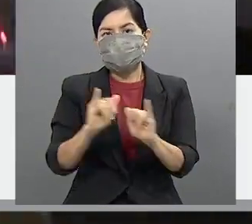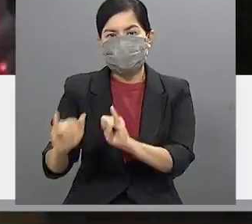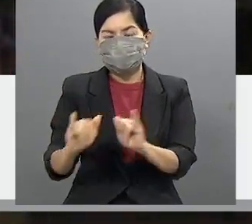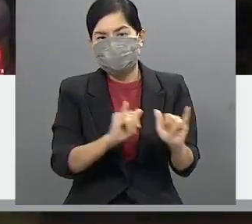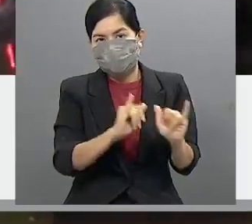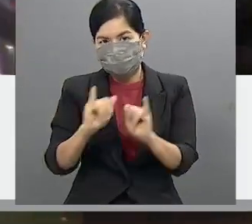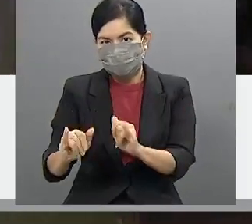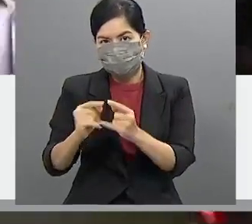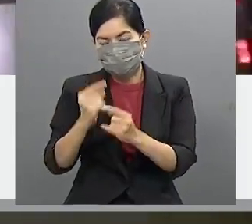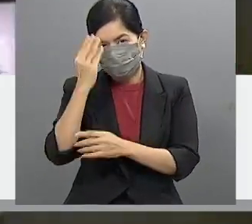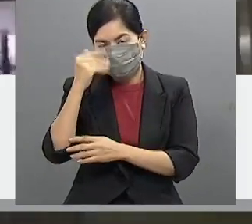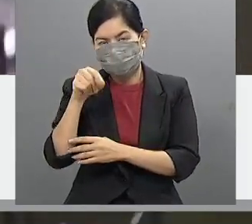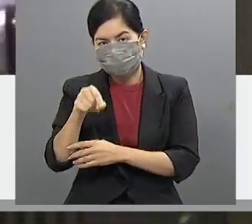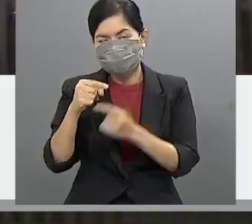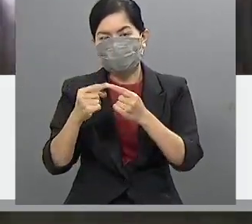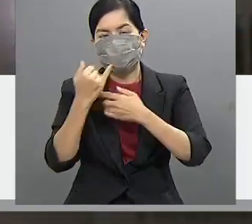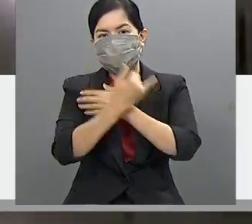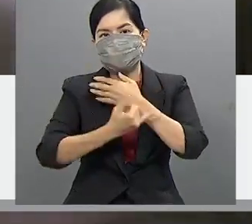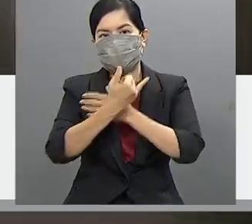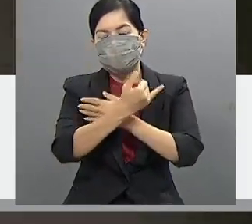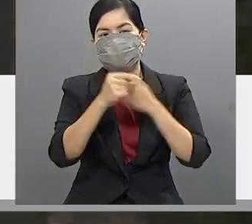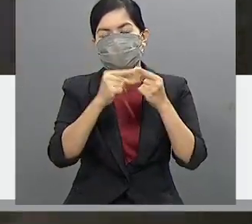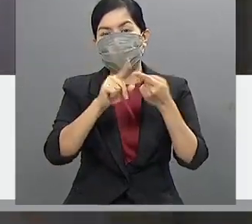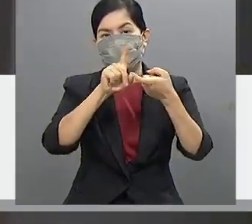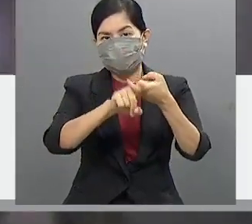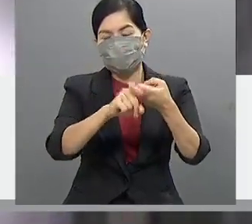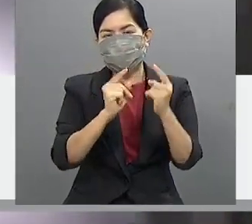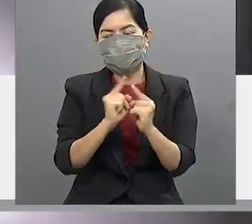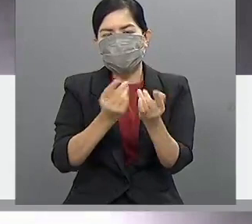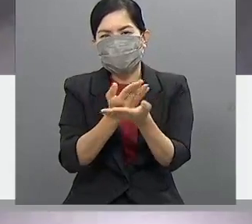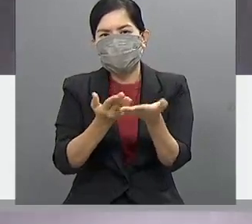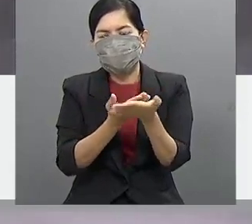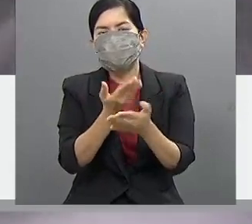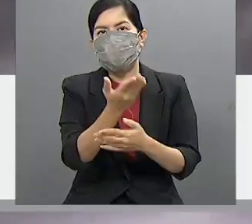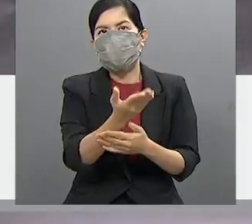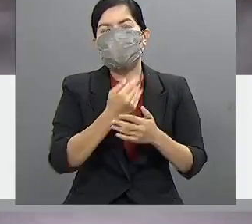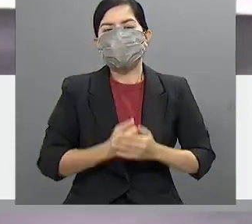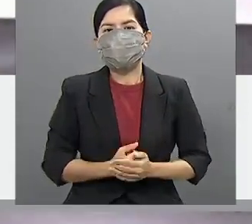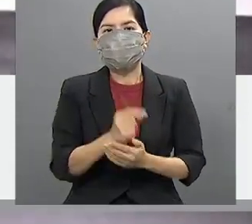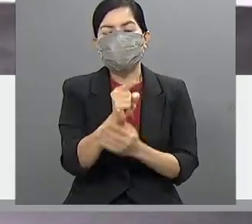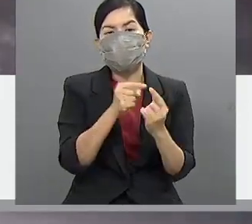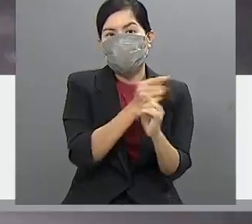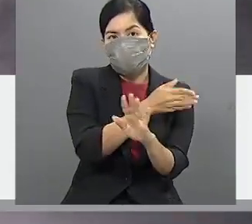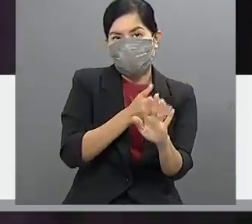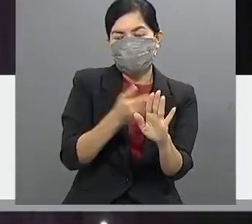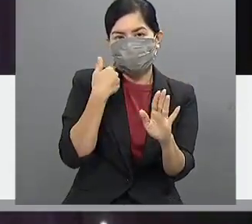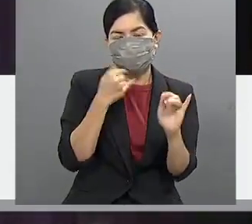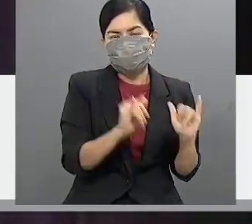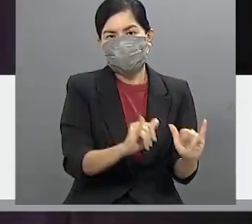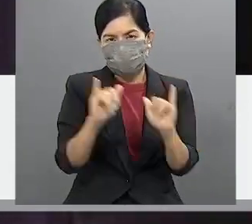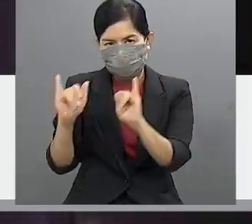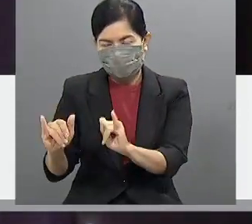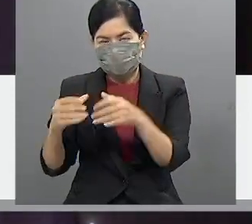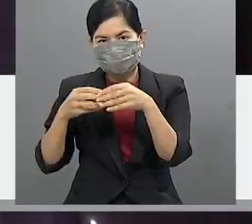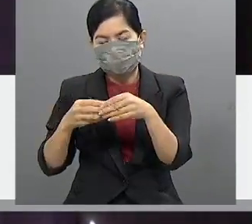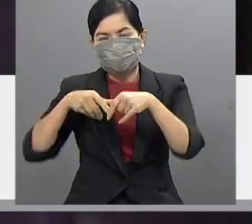ตกลงให้มีการอพยพทหารยูเครนที่บาดเจ็บออกจากพื้นที่โดยก่อนหน้านี้ได้เปิดทางให้อพยพพลเรือนออกไปแล้วซึ่งก็คาดว่